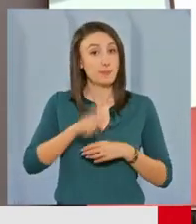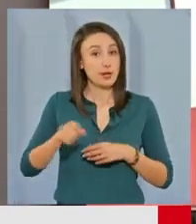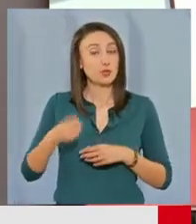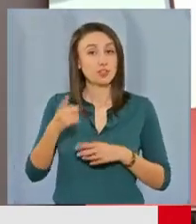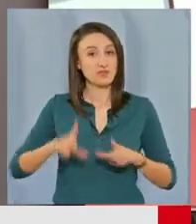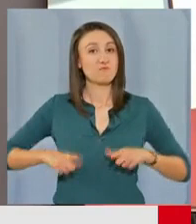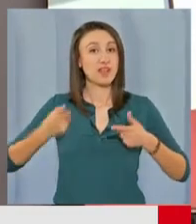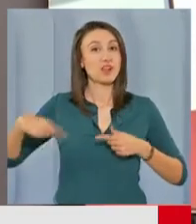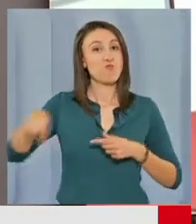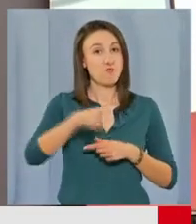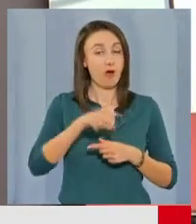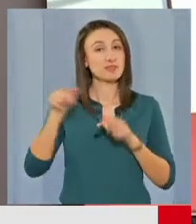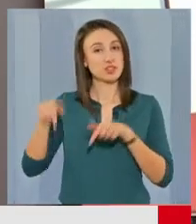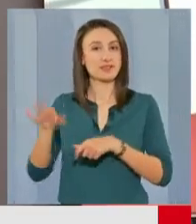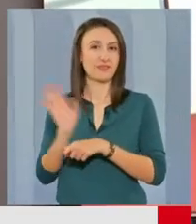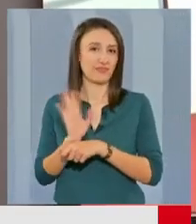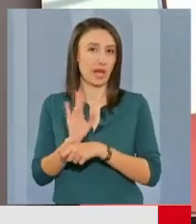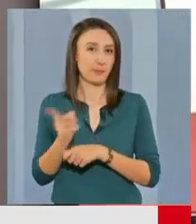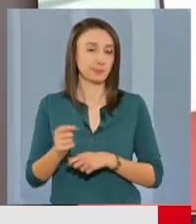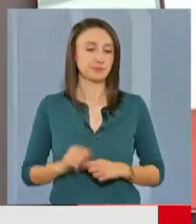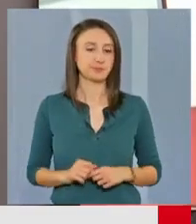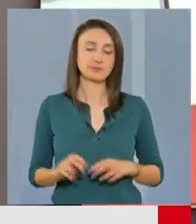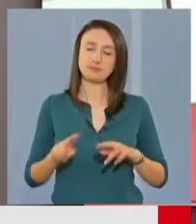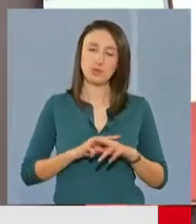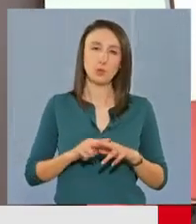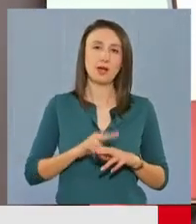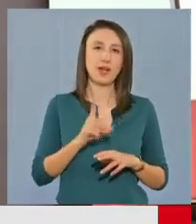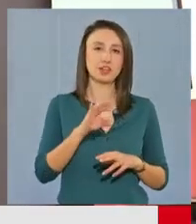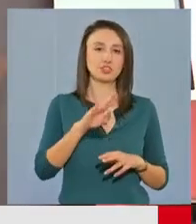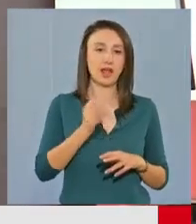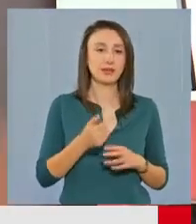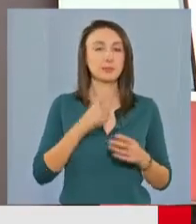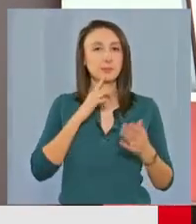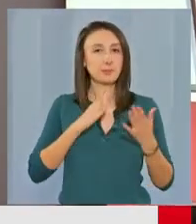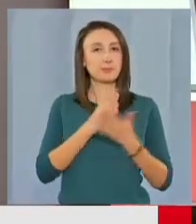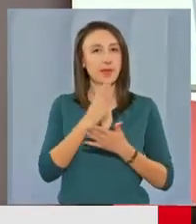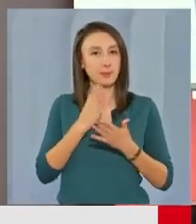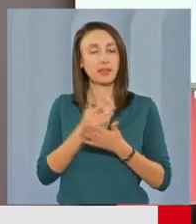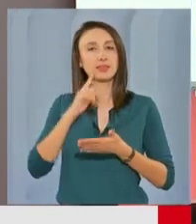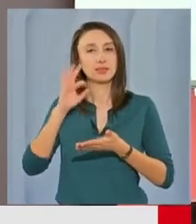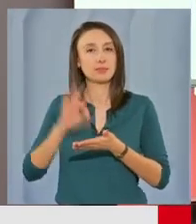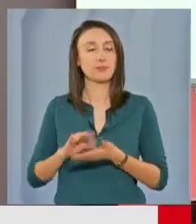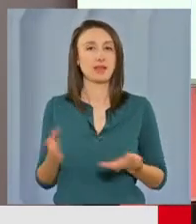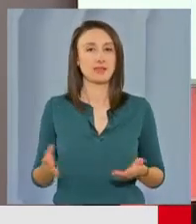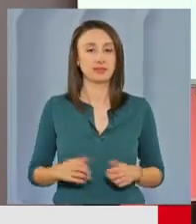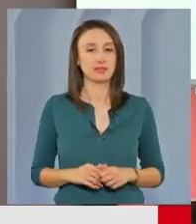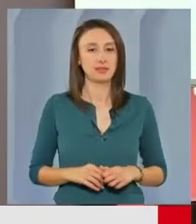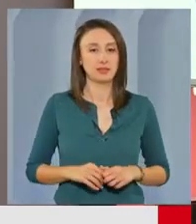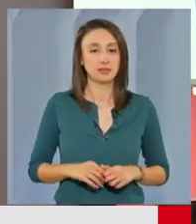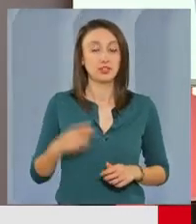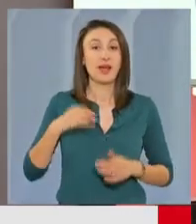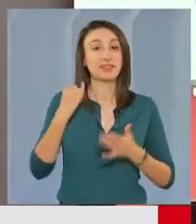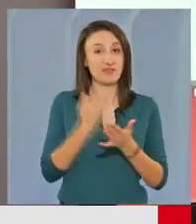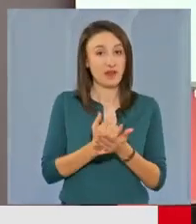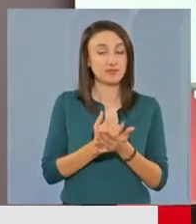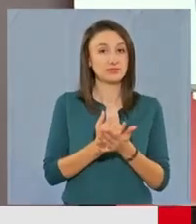din viețile voastre în acest film. Și așa cum e și Caragiale perpetu prezent și adevărat